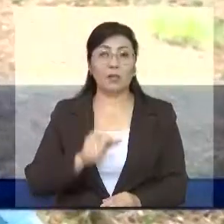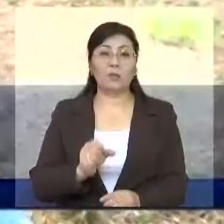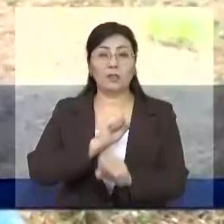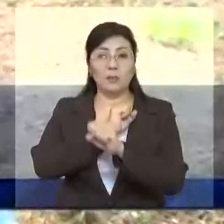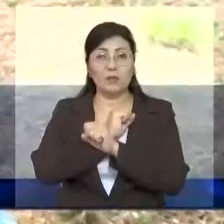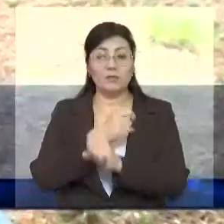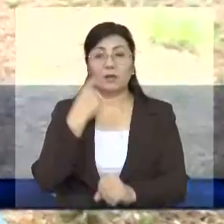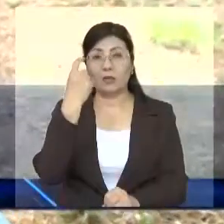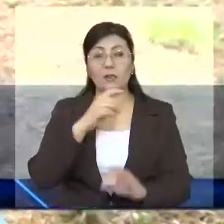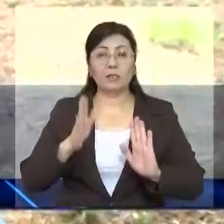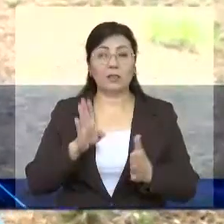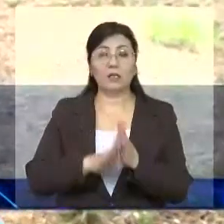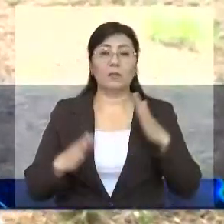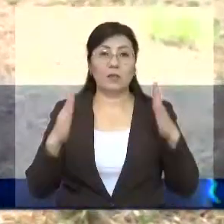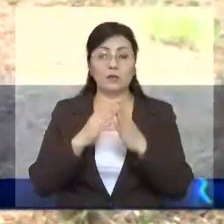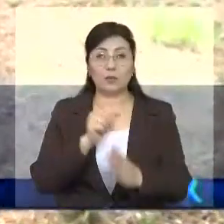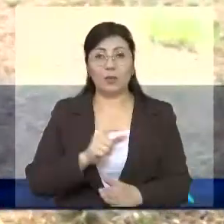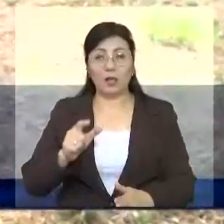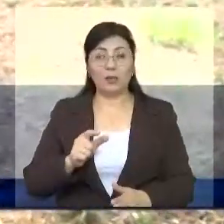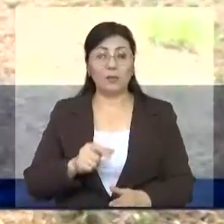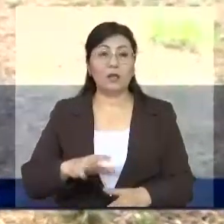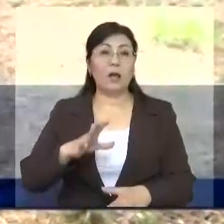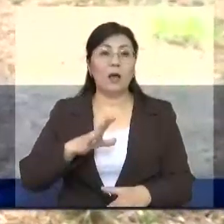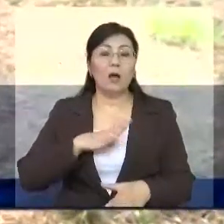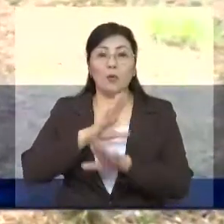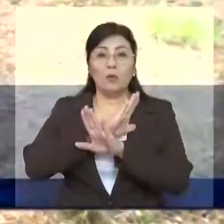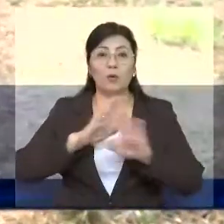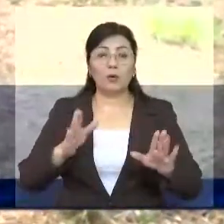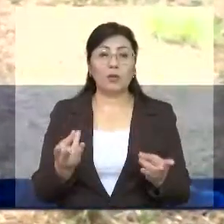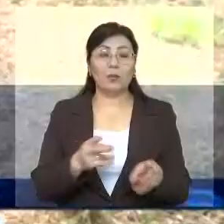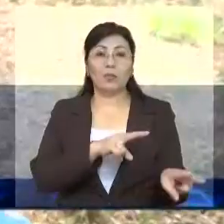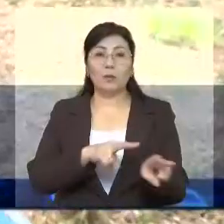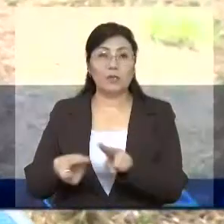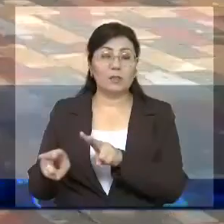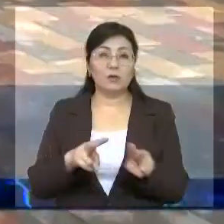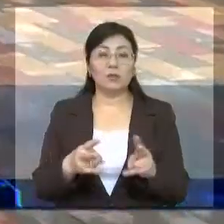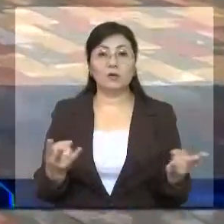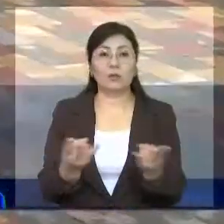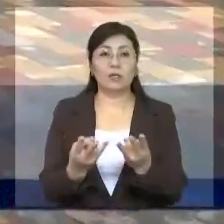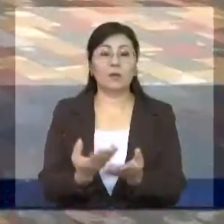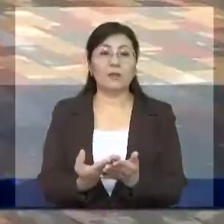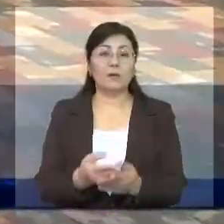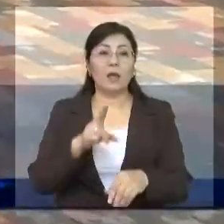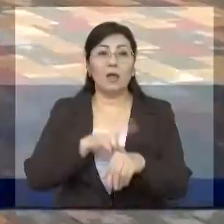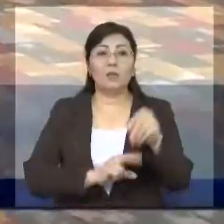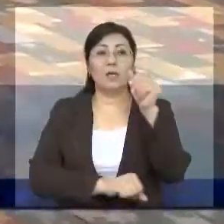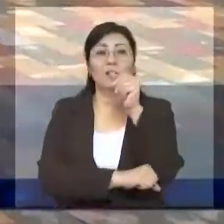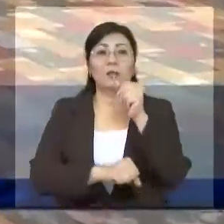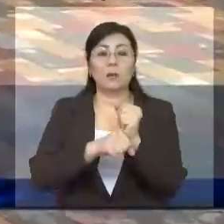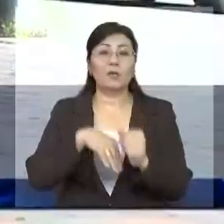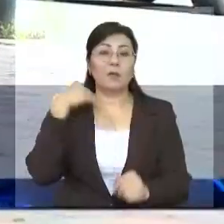ішімдік ішкен үйсіз адамдардың мүлдем болмаған жақсы. Бұл бақылау шараларына байланысты. Дегенмен полиция